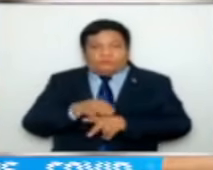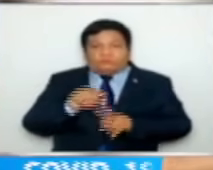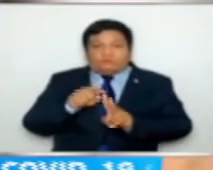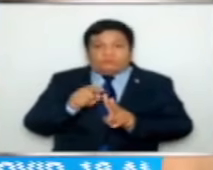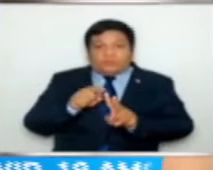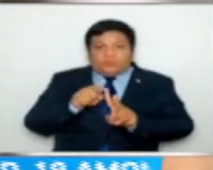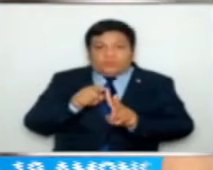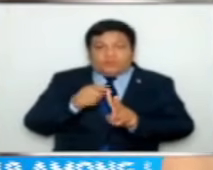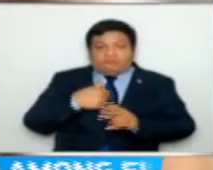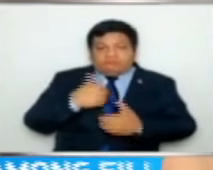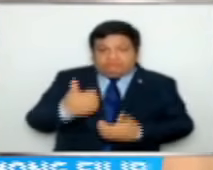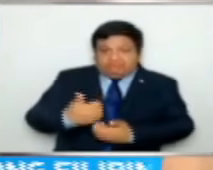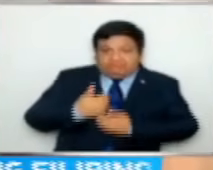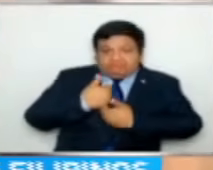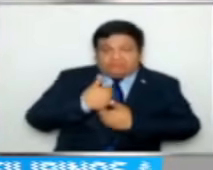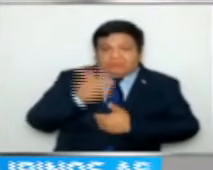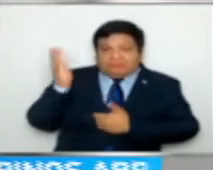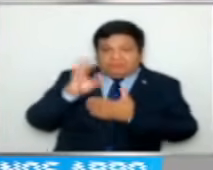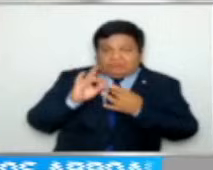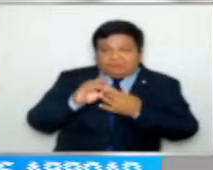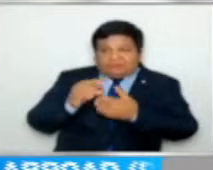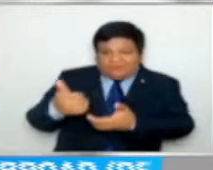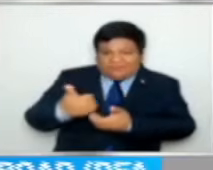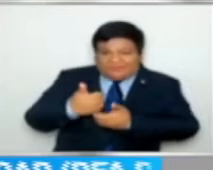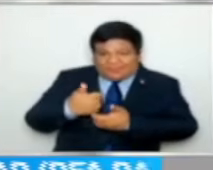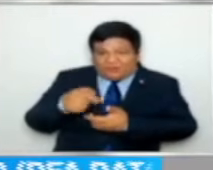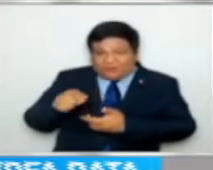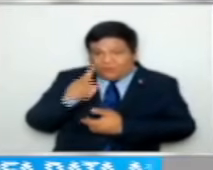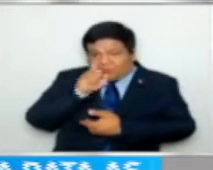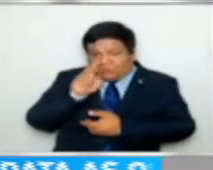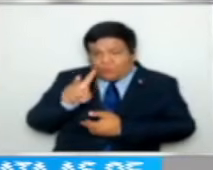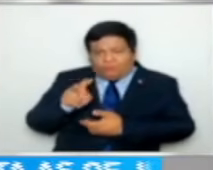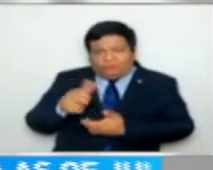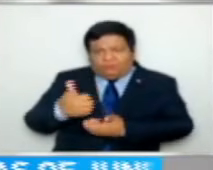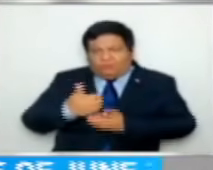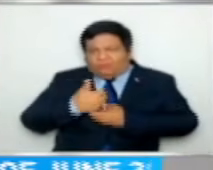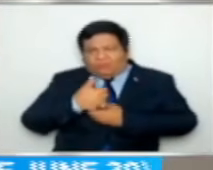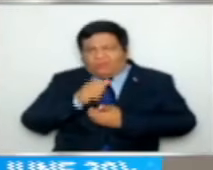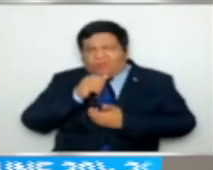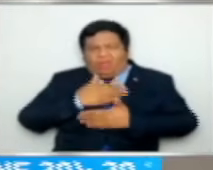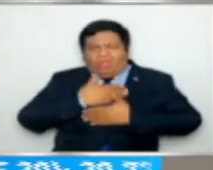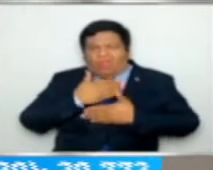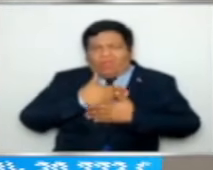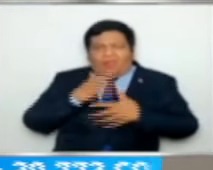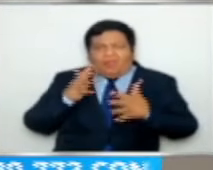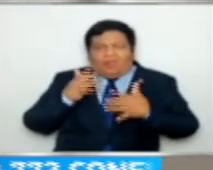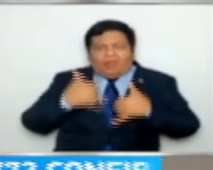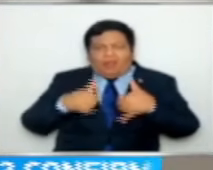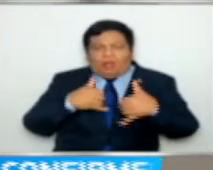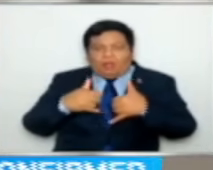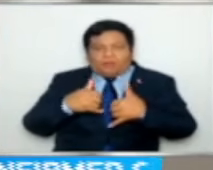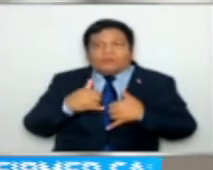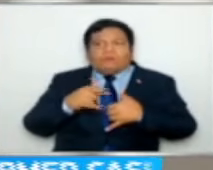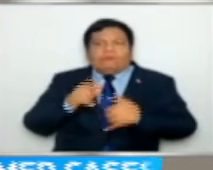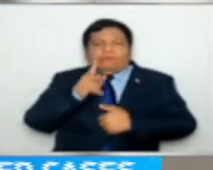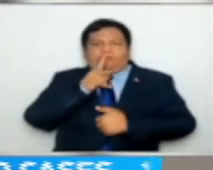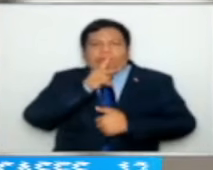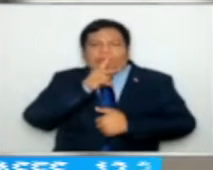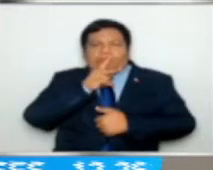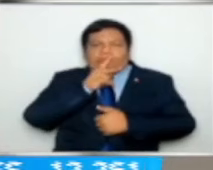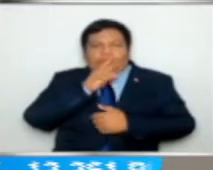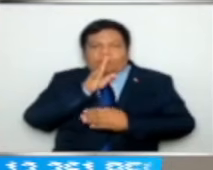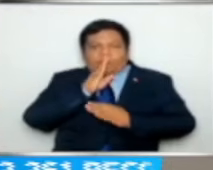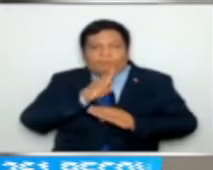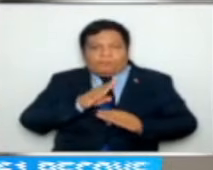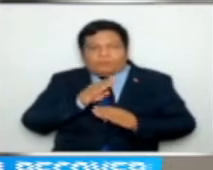nilaro, parang wala lang sa kanya. Ito raw ang pampatahimik ng suspek sa anak para di maabala ang mga parokyano sa